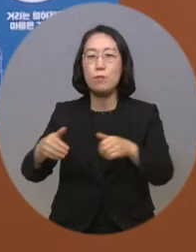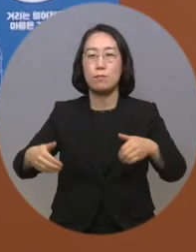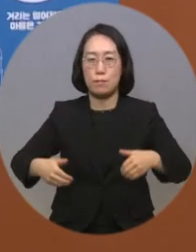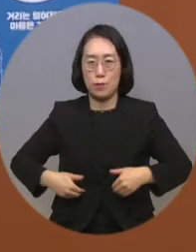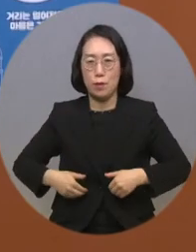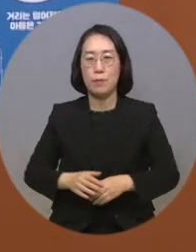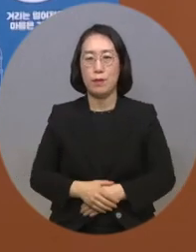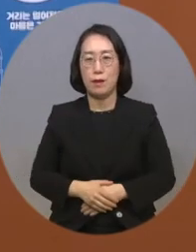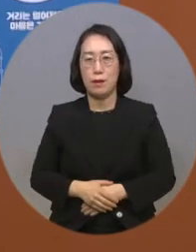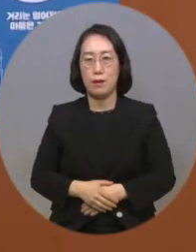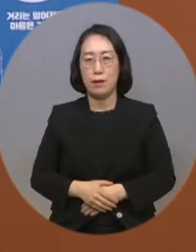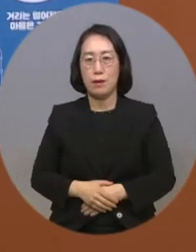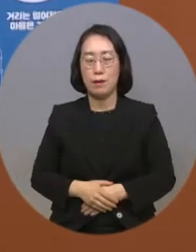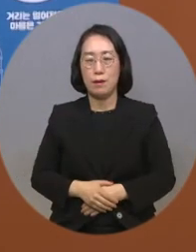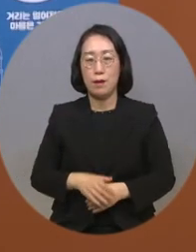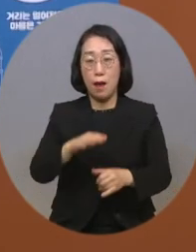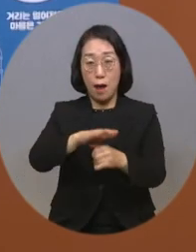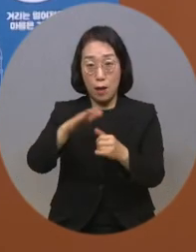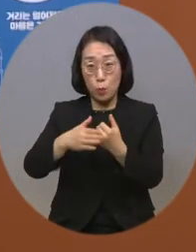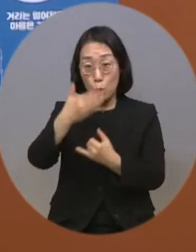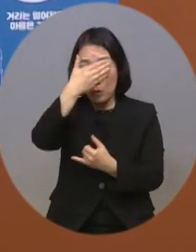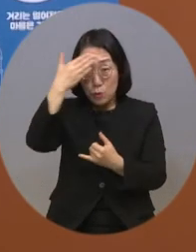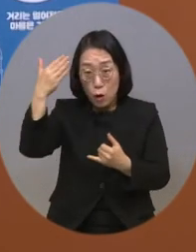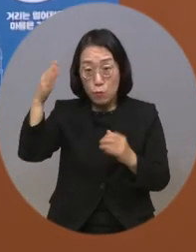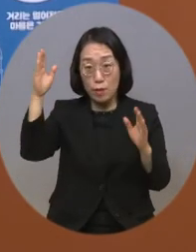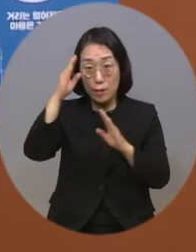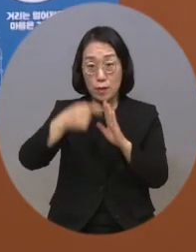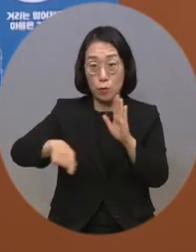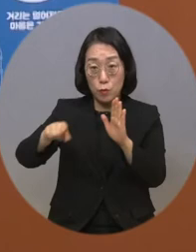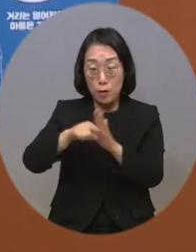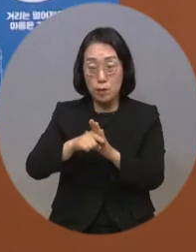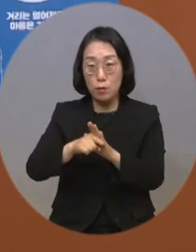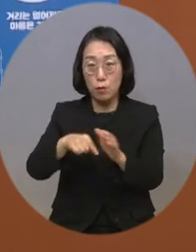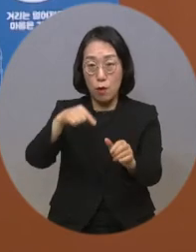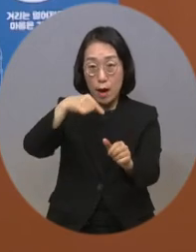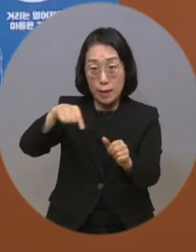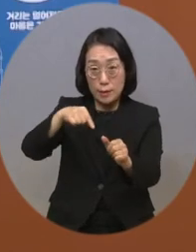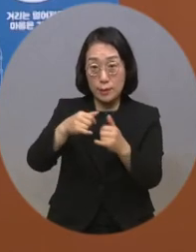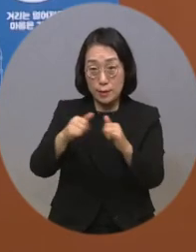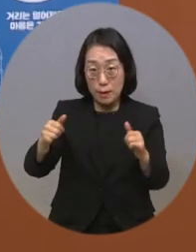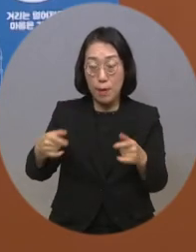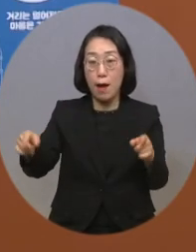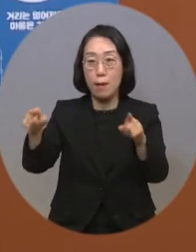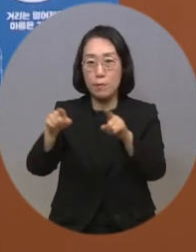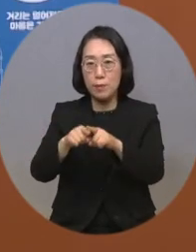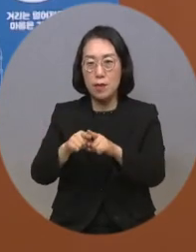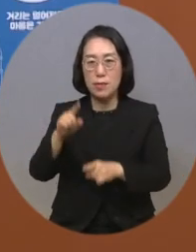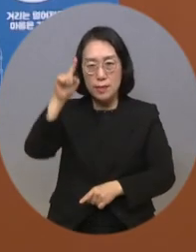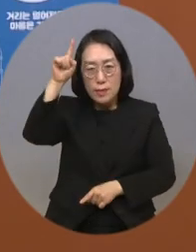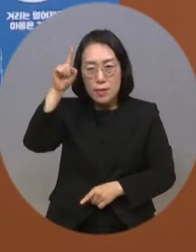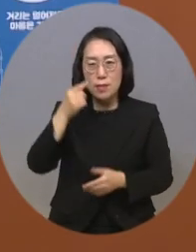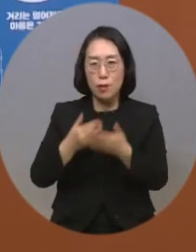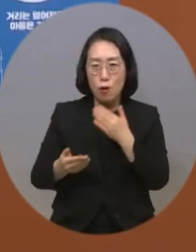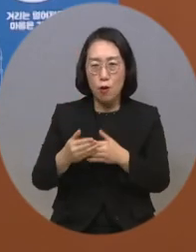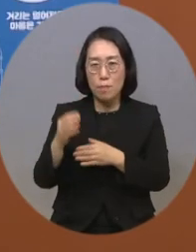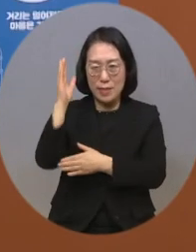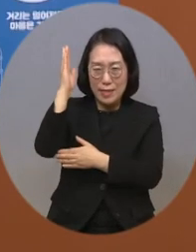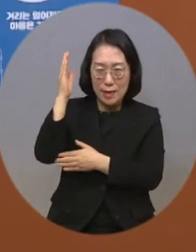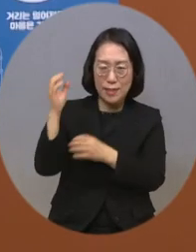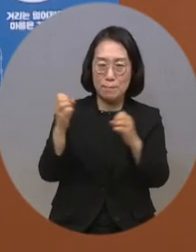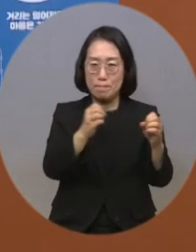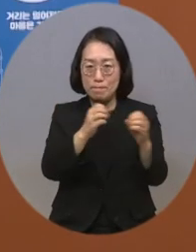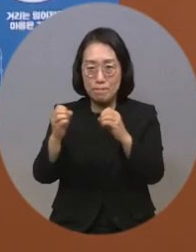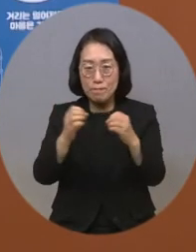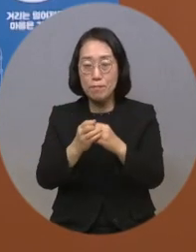필요합니다. 아동과 청소년들은 강서진 등과 함께 코로나로 인한 스트레스 경험을 공유하며 다양한